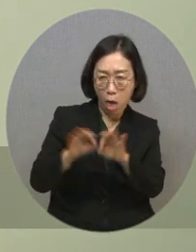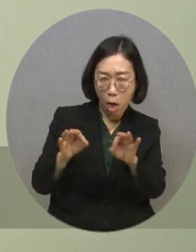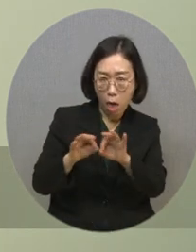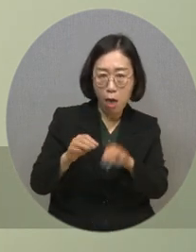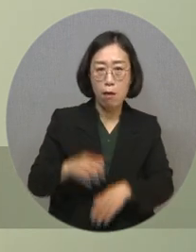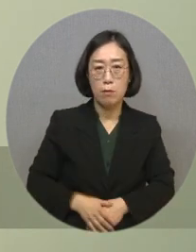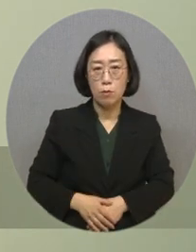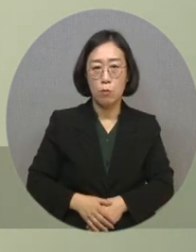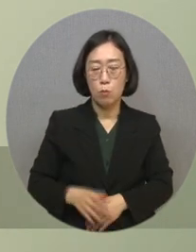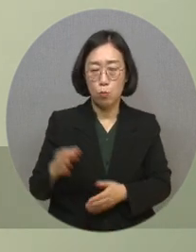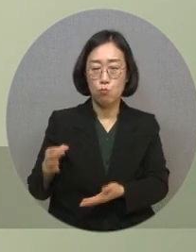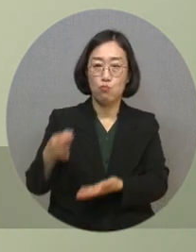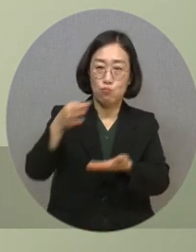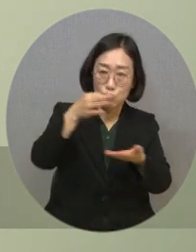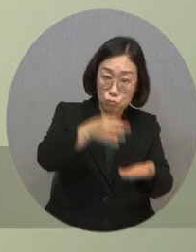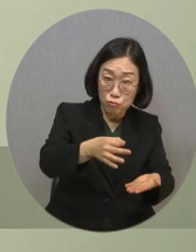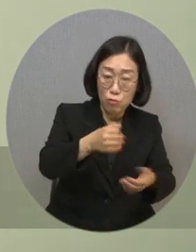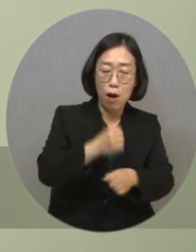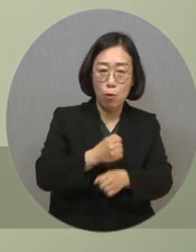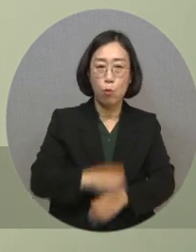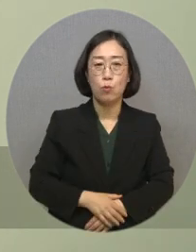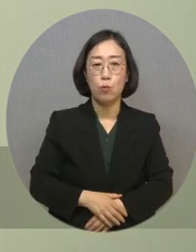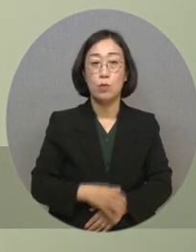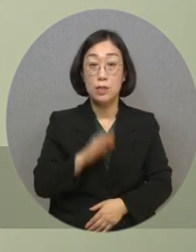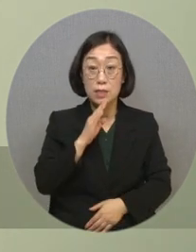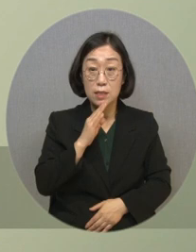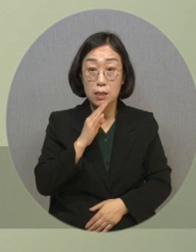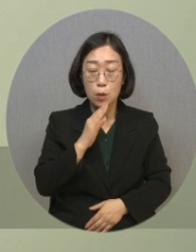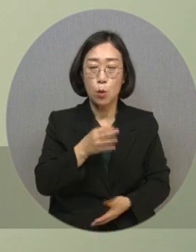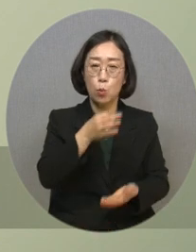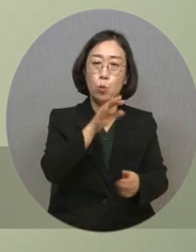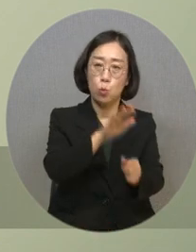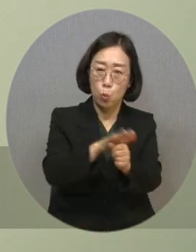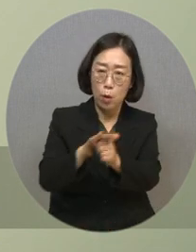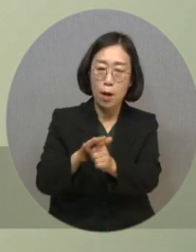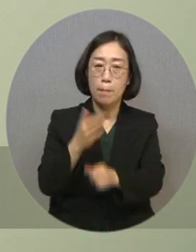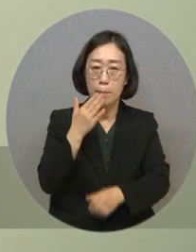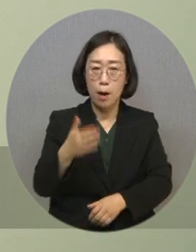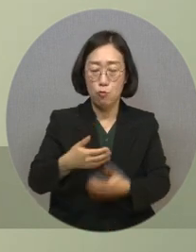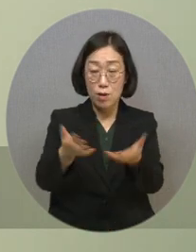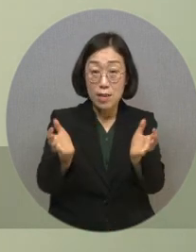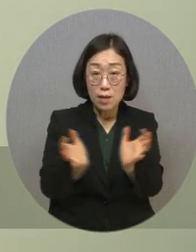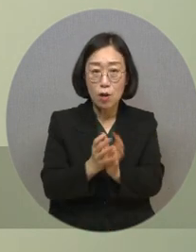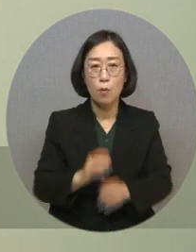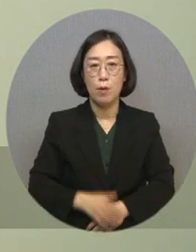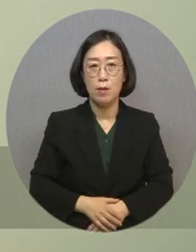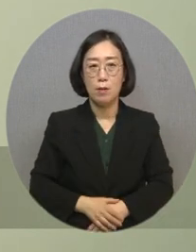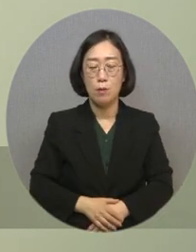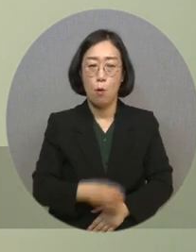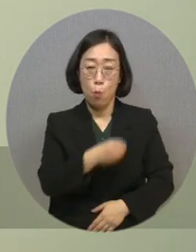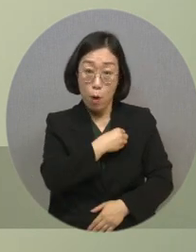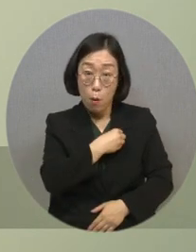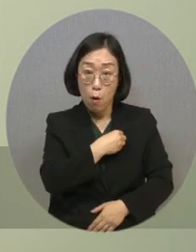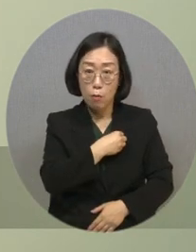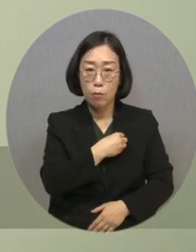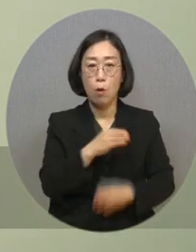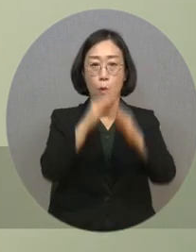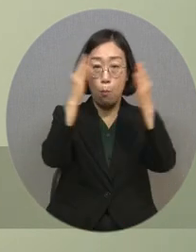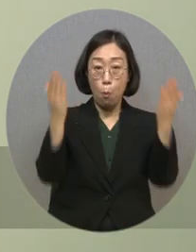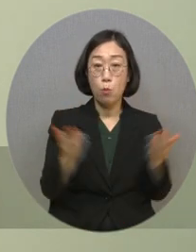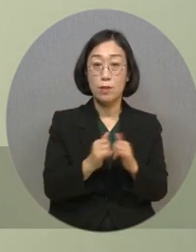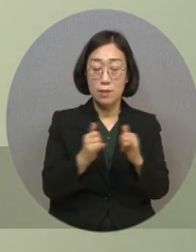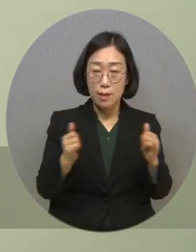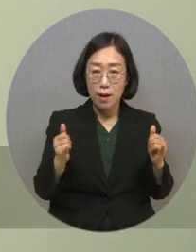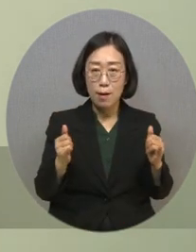해서 뭐 재능 기부도 하고 또 금액적으로 도와드릴 수 있는 부분을 우리 클럽에서 전체 전 회원과 저 포함해서 같이